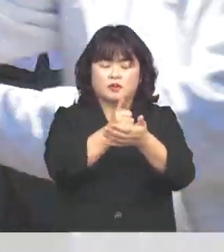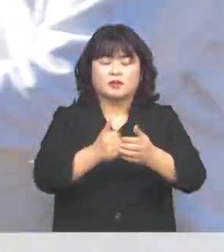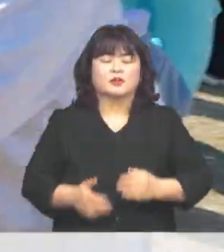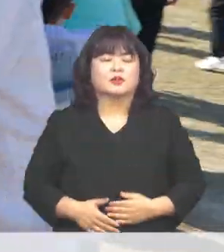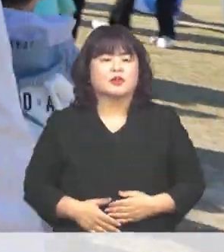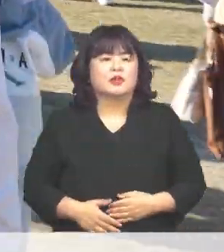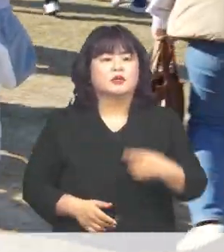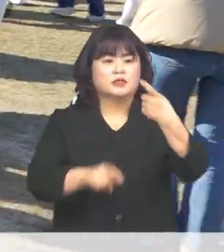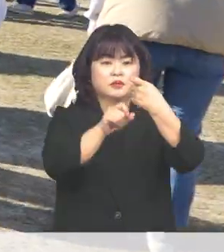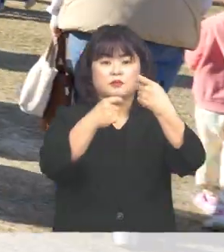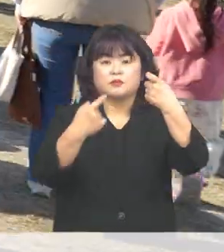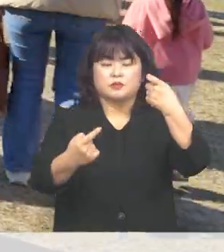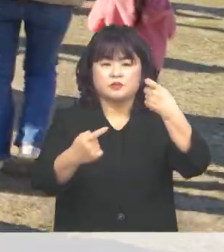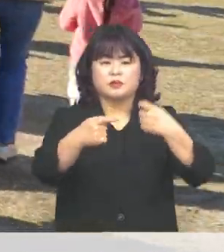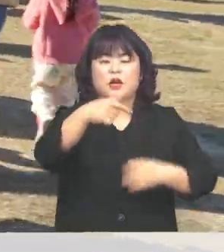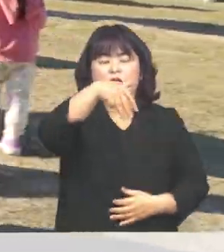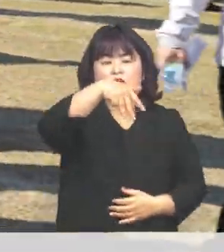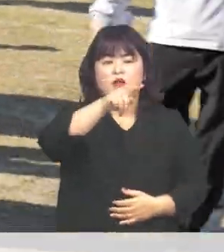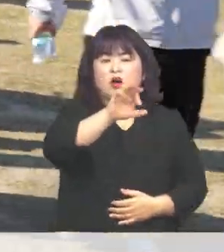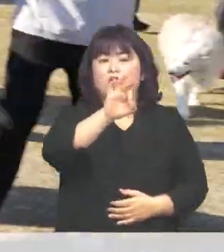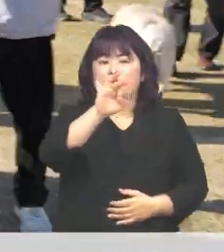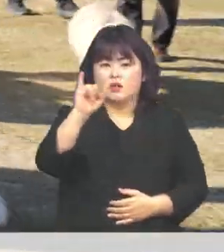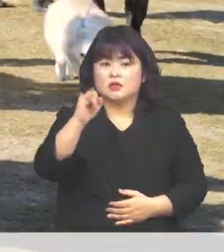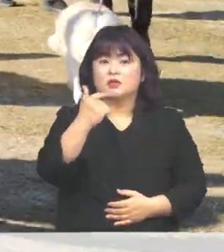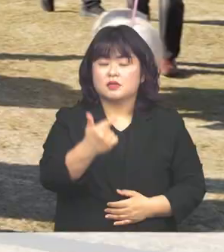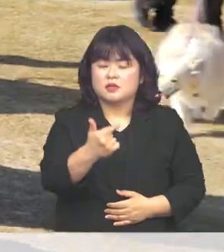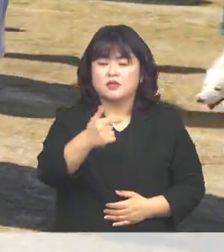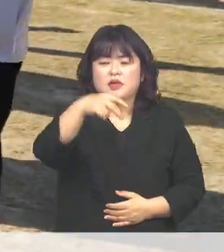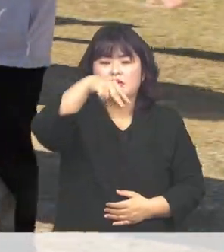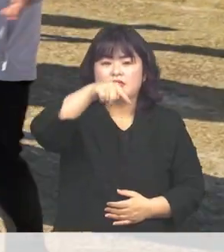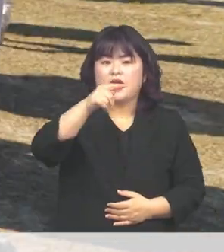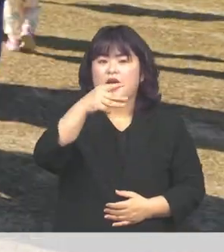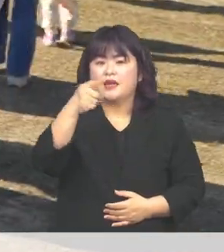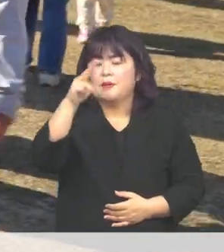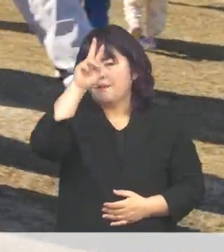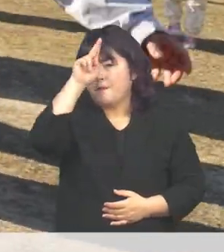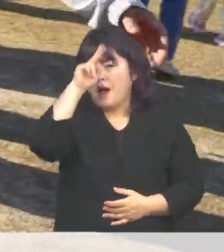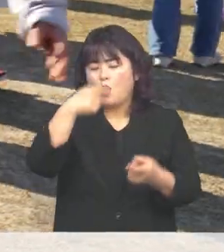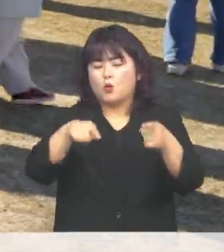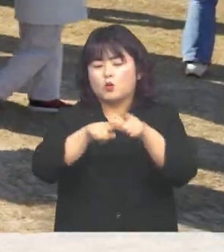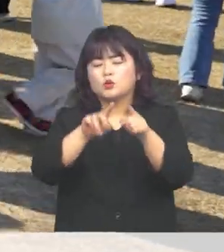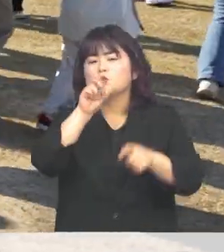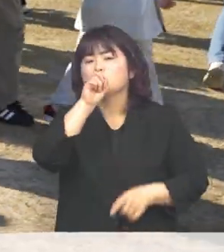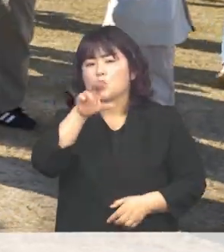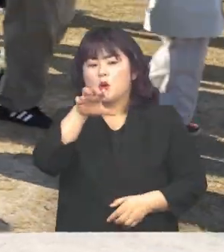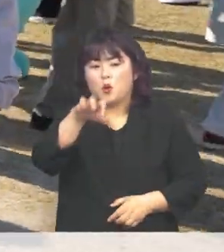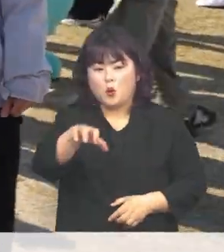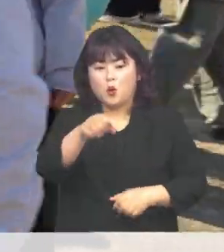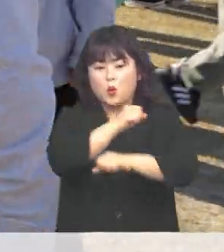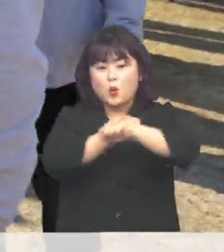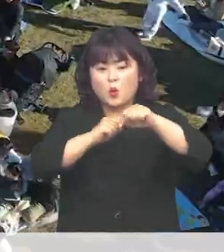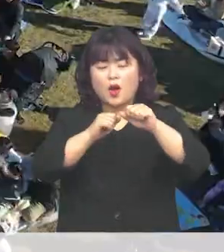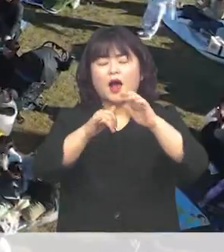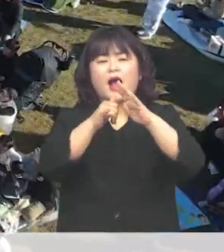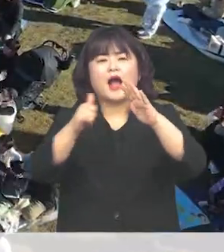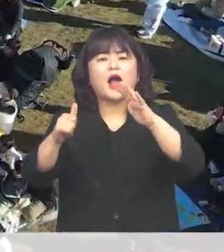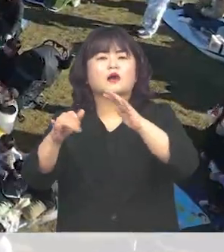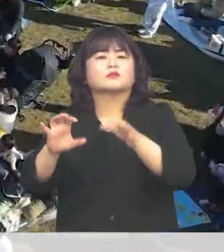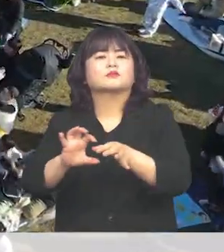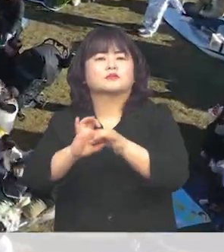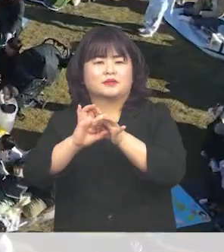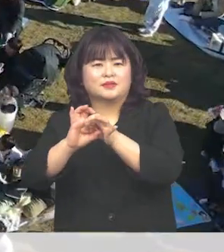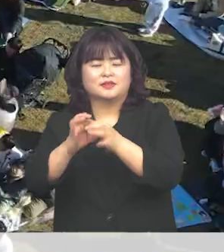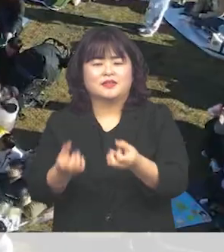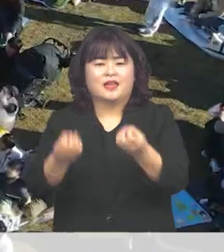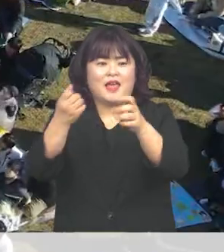이상일 용인특례시장은 지난 1일 처인구 세리박 위드 용인광장에서 열린 패밀리 파티에 참석했습니다.